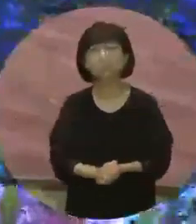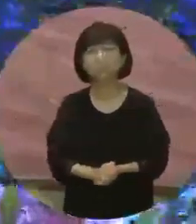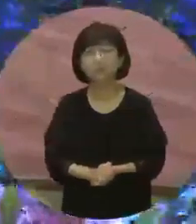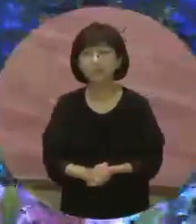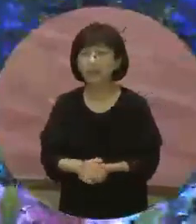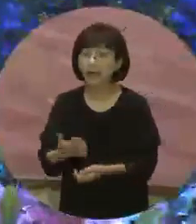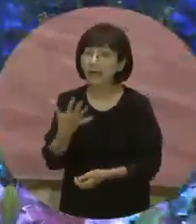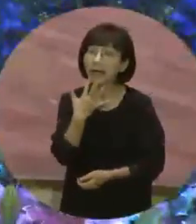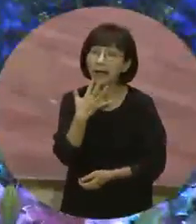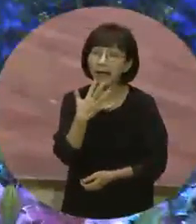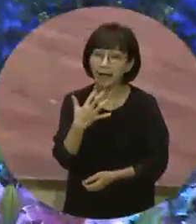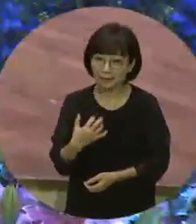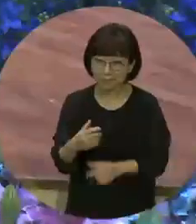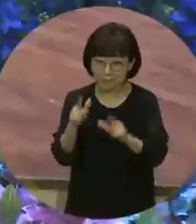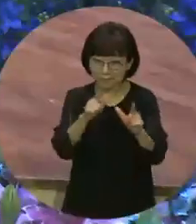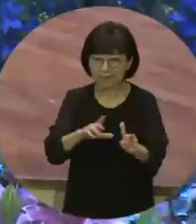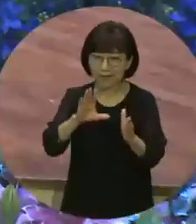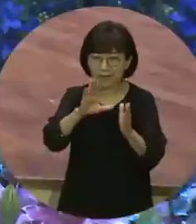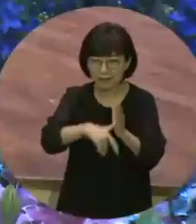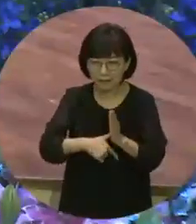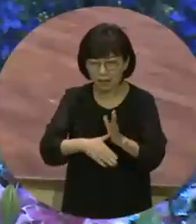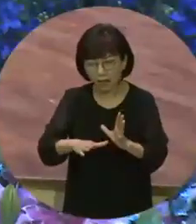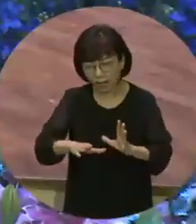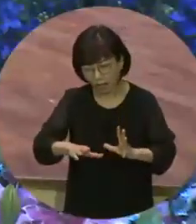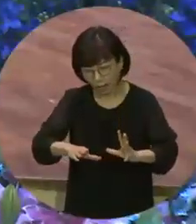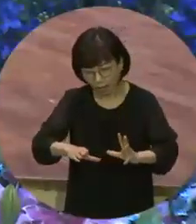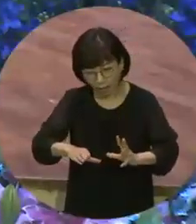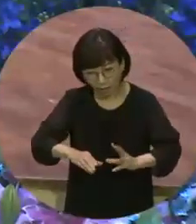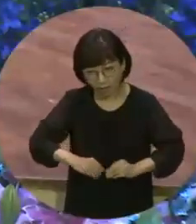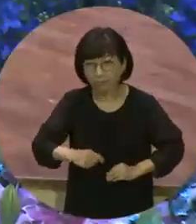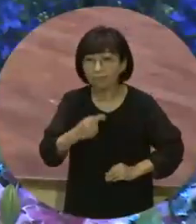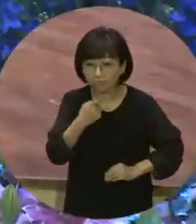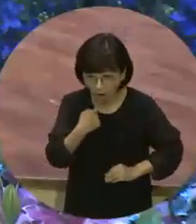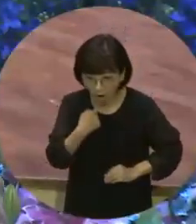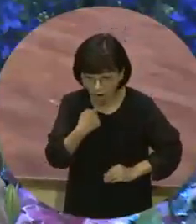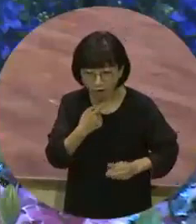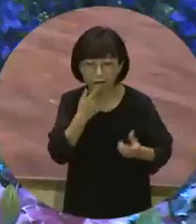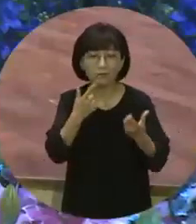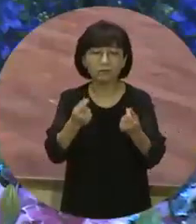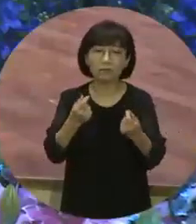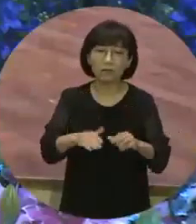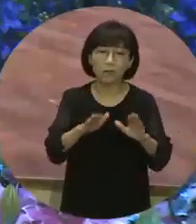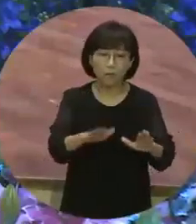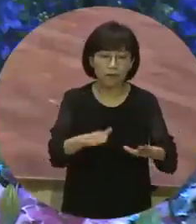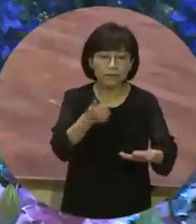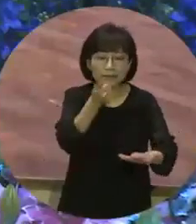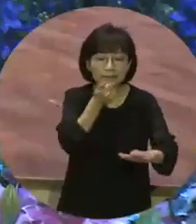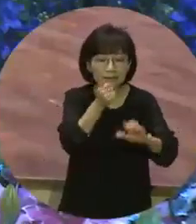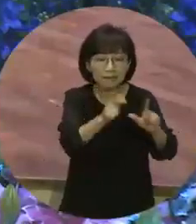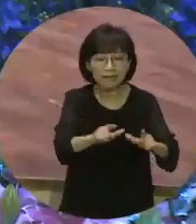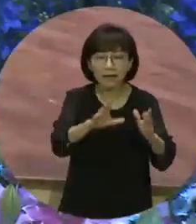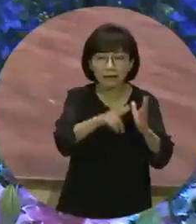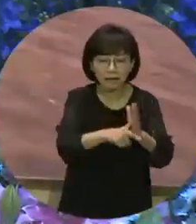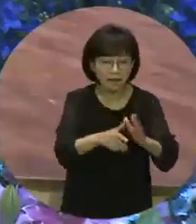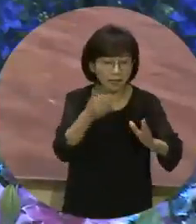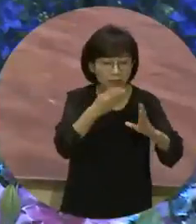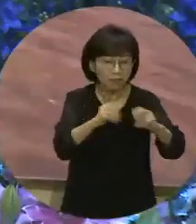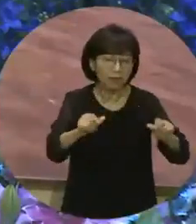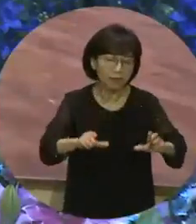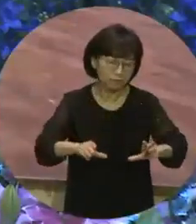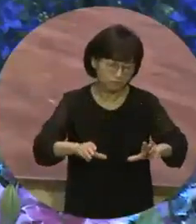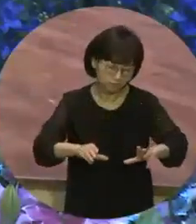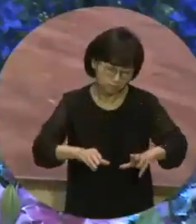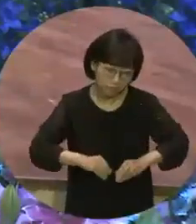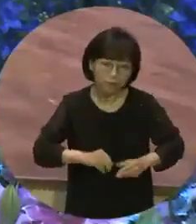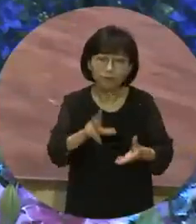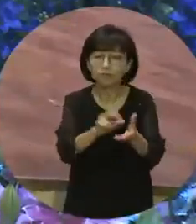아브라함 때에도 흉년이 들었던 것처럼 이삭 때에도 가나안 땅에 큰 흉년이 찾아왔습니다. 그래서